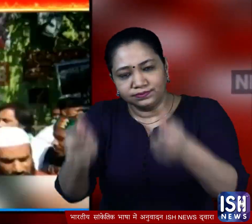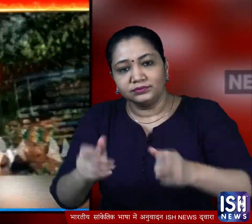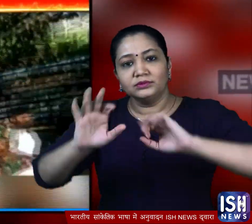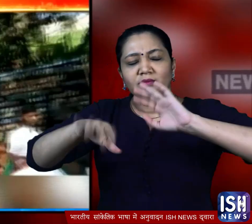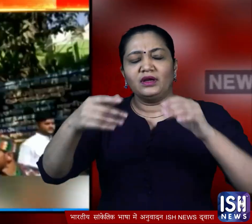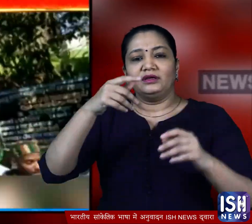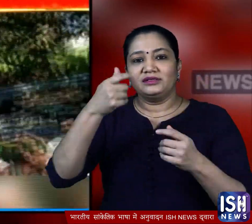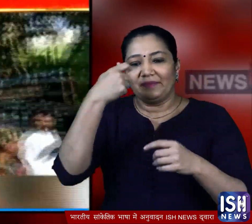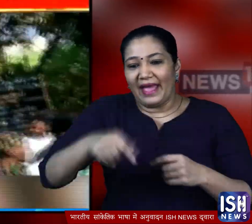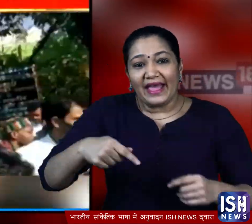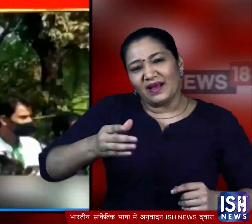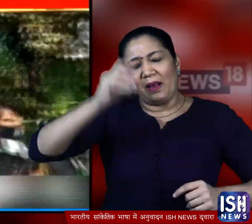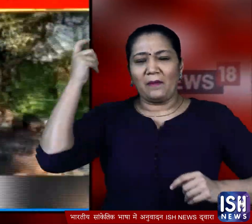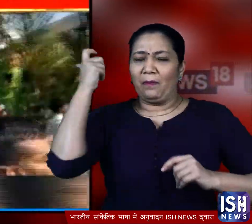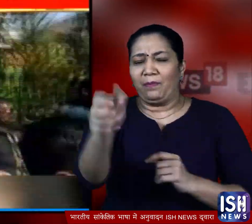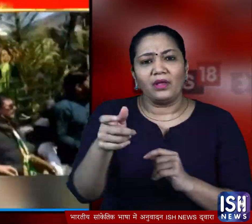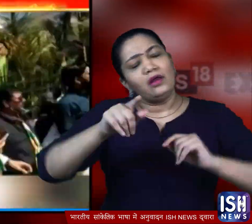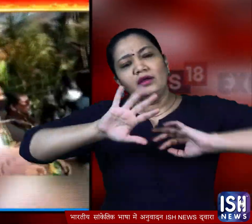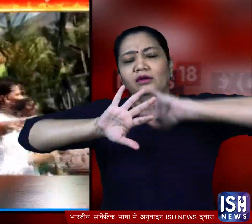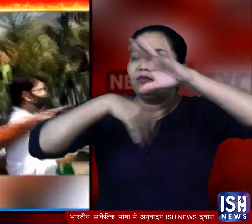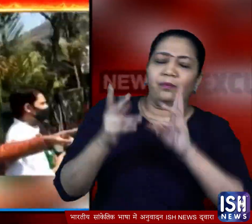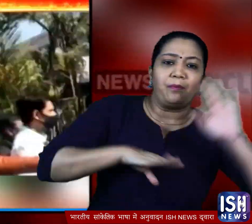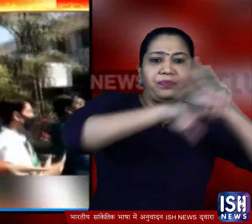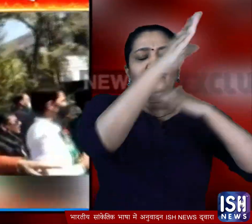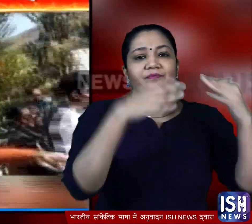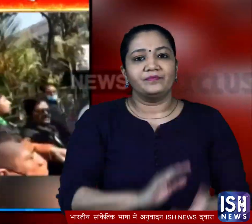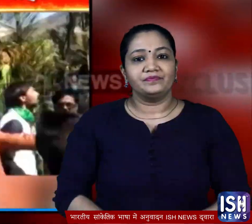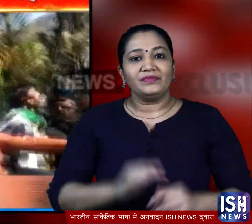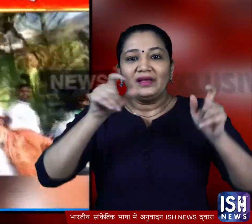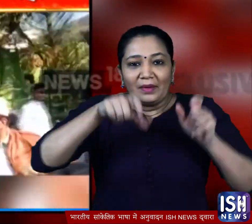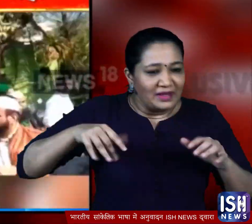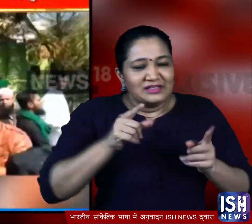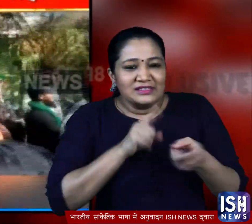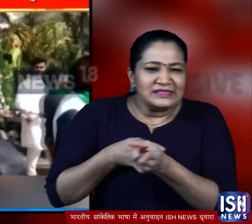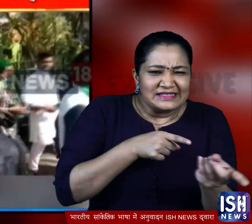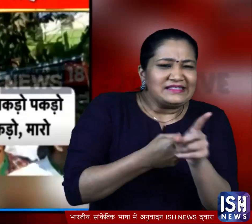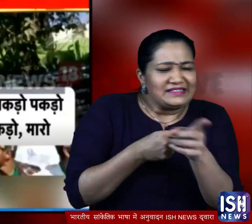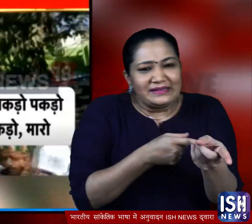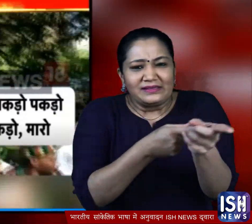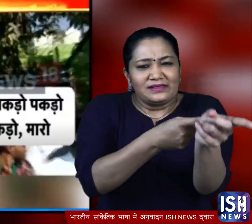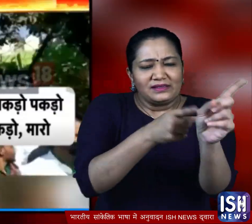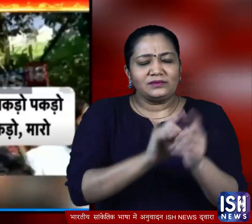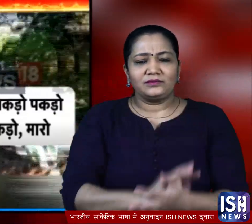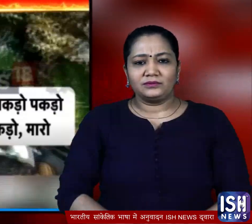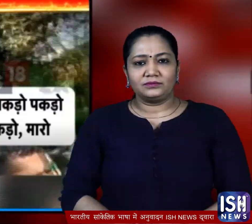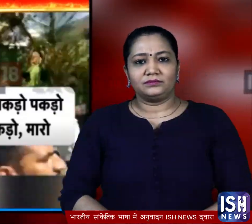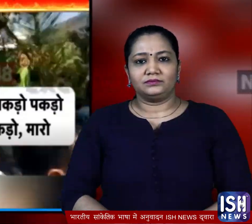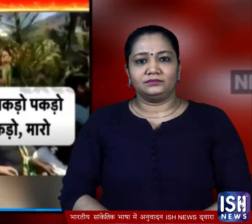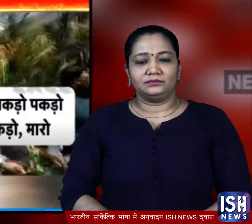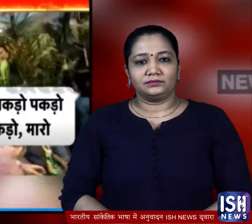और उसके बाद उनके मुंह पर स्याही फेंककर फरार हो गया, जिसे पकड़ने के लिए एआईएमआईएम के समर्थक उसके पीछे दौड़ पड़े।